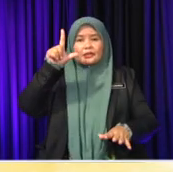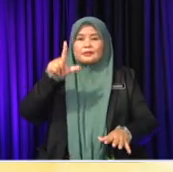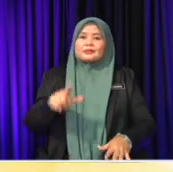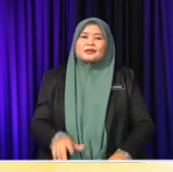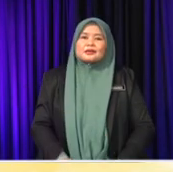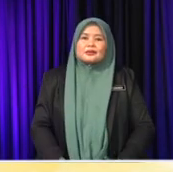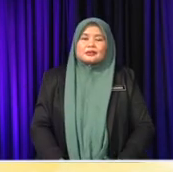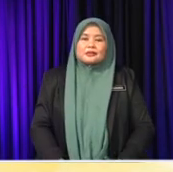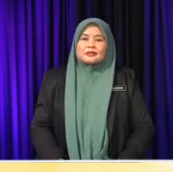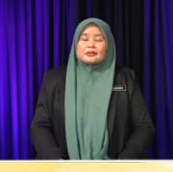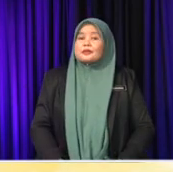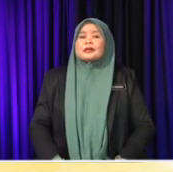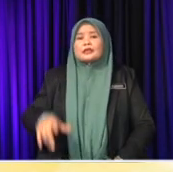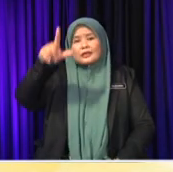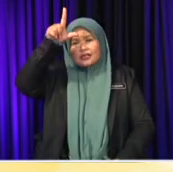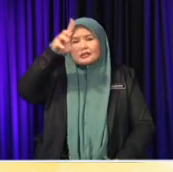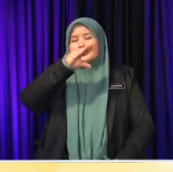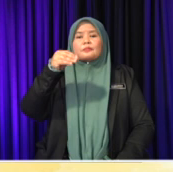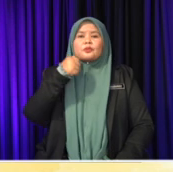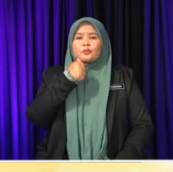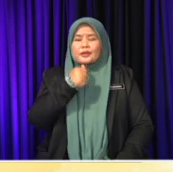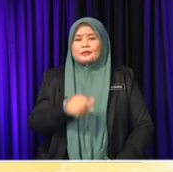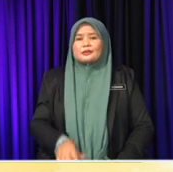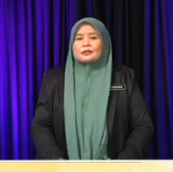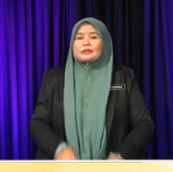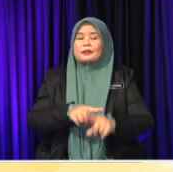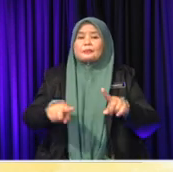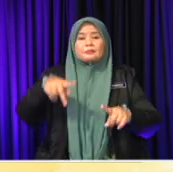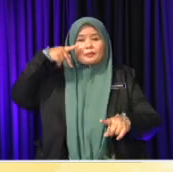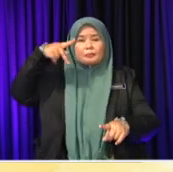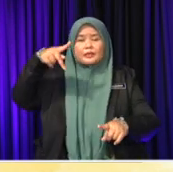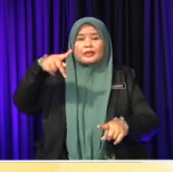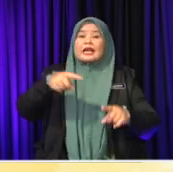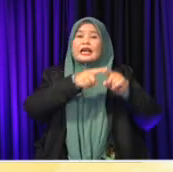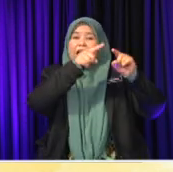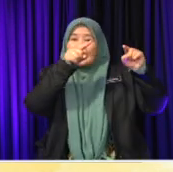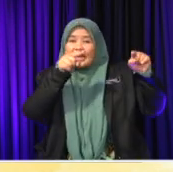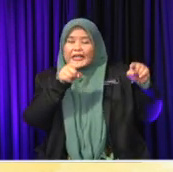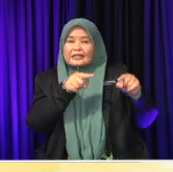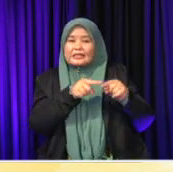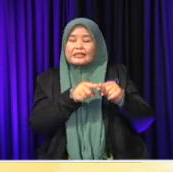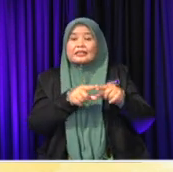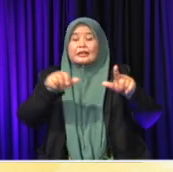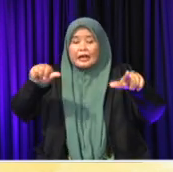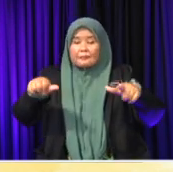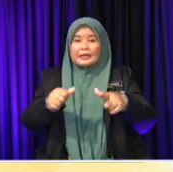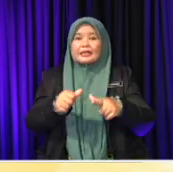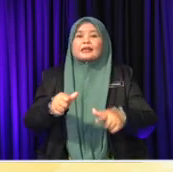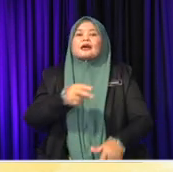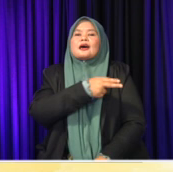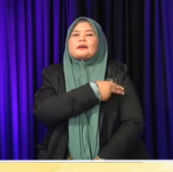tidak melihat Jannah atau bangsa tetapi memandang hati dan amalan hambanya